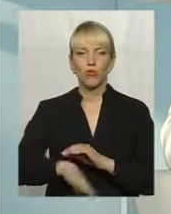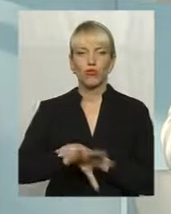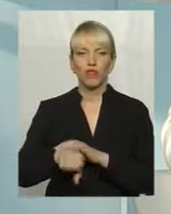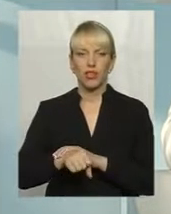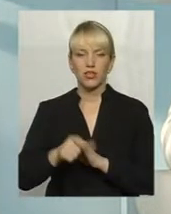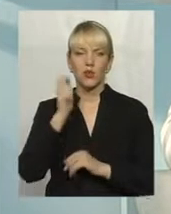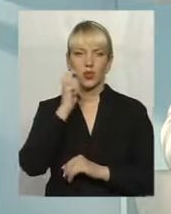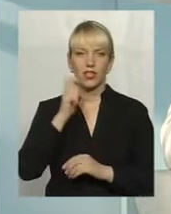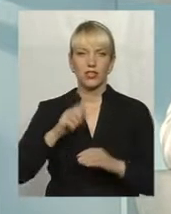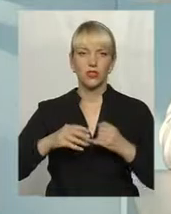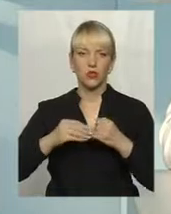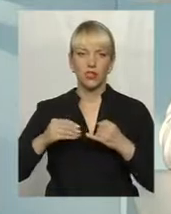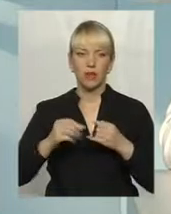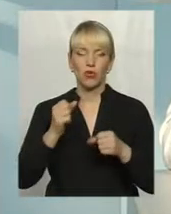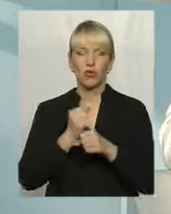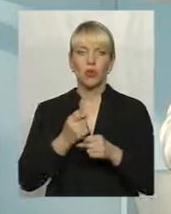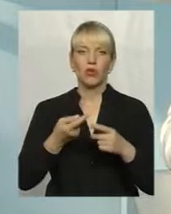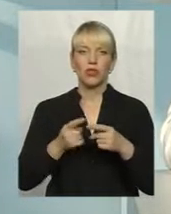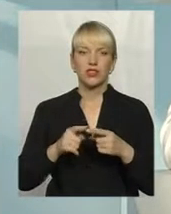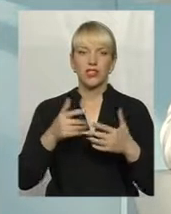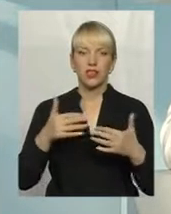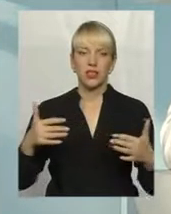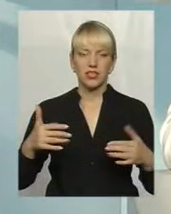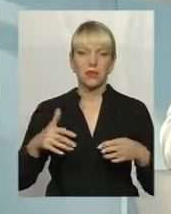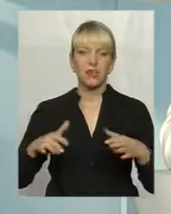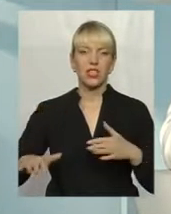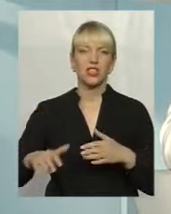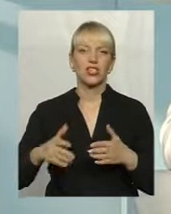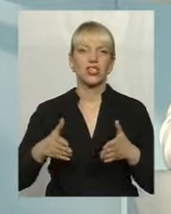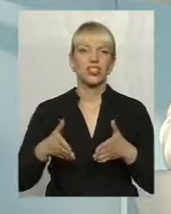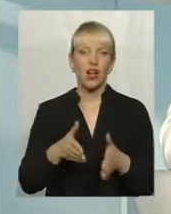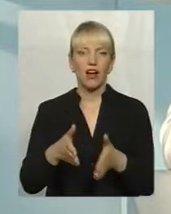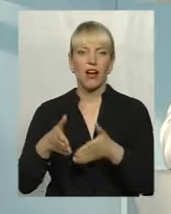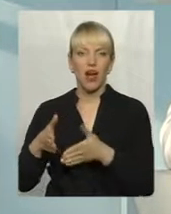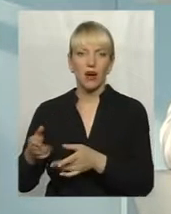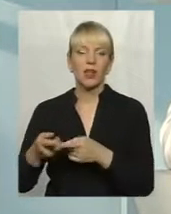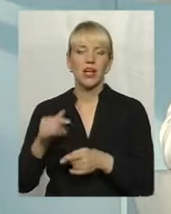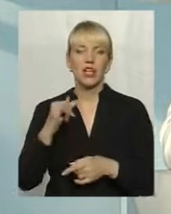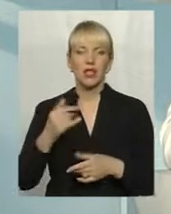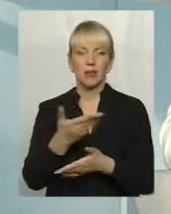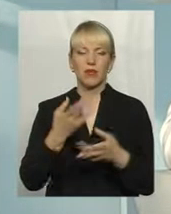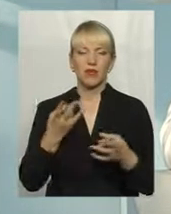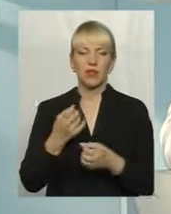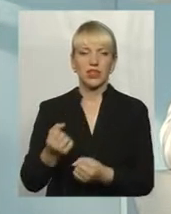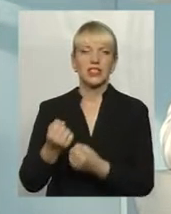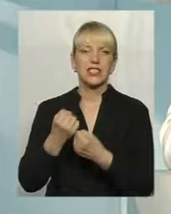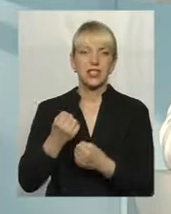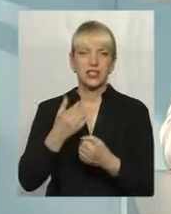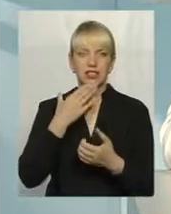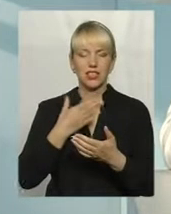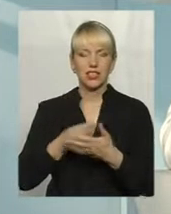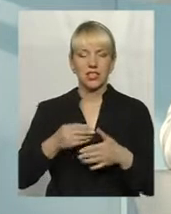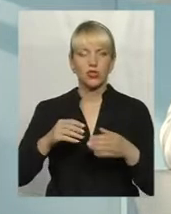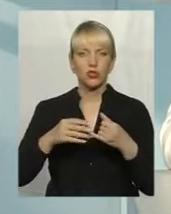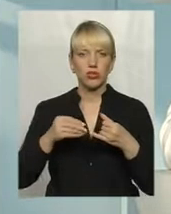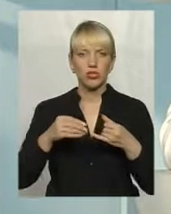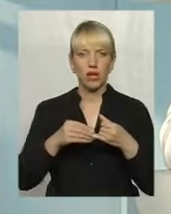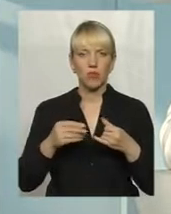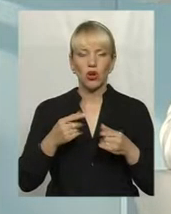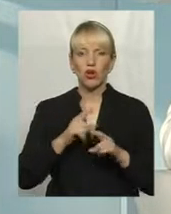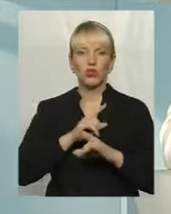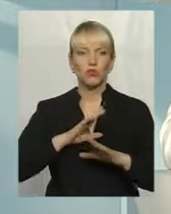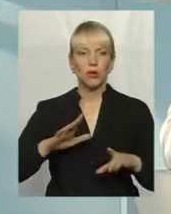землю. І роблять це різними шляхами. Тому ми маємо захистити наше національне багатство, щоб з ним не відбулося того, що відбулося